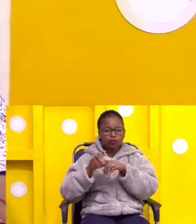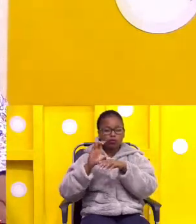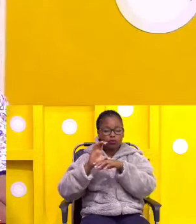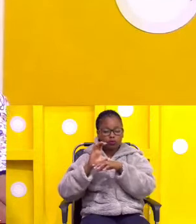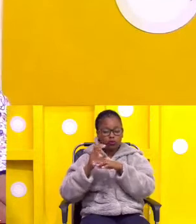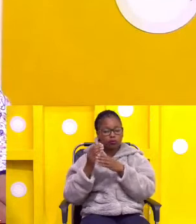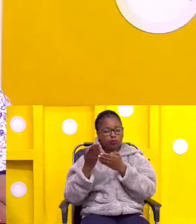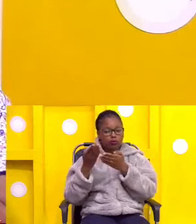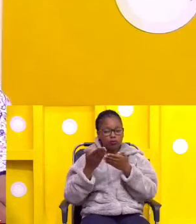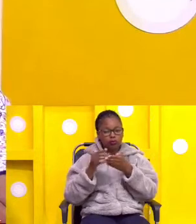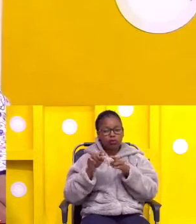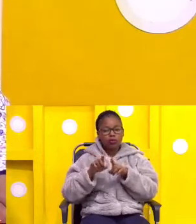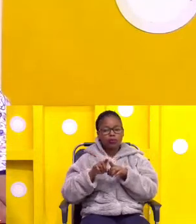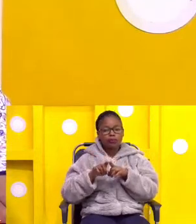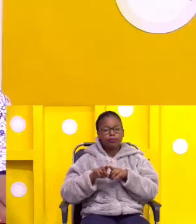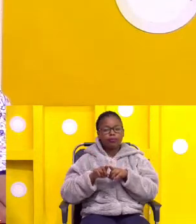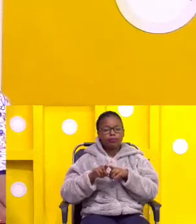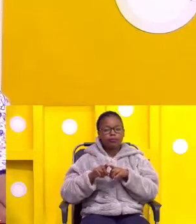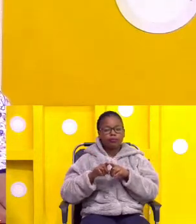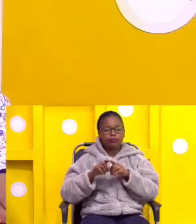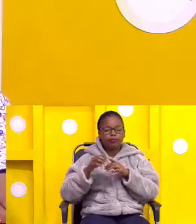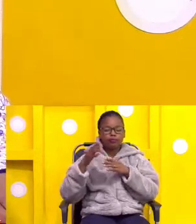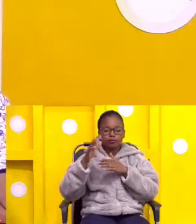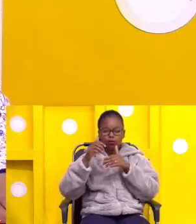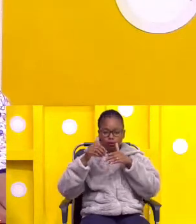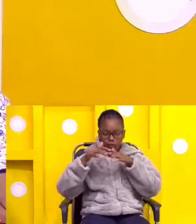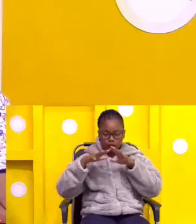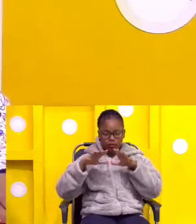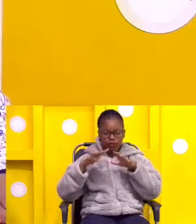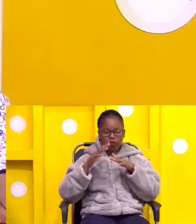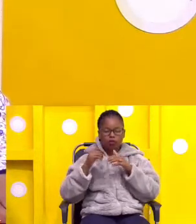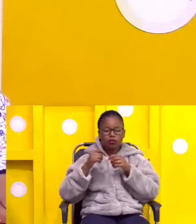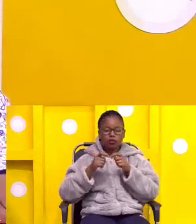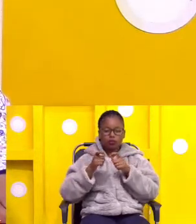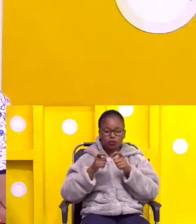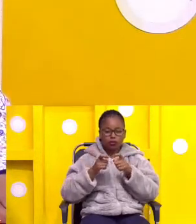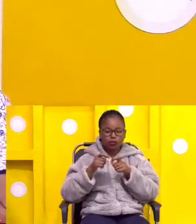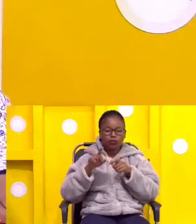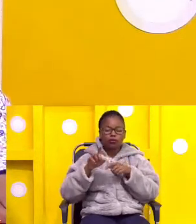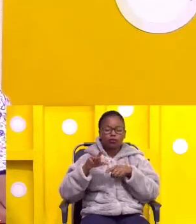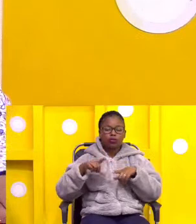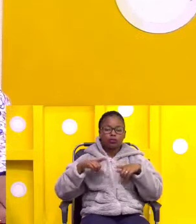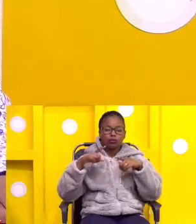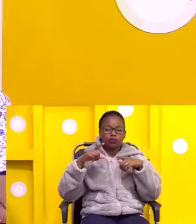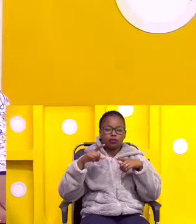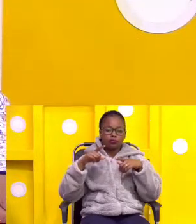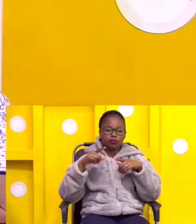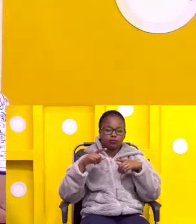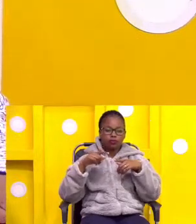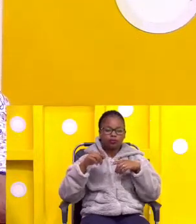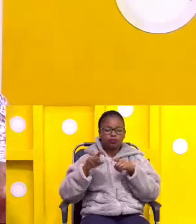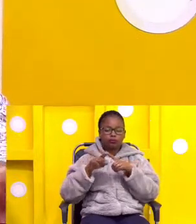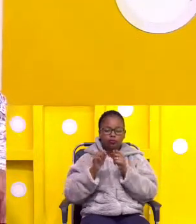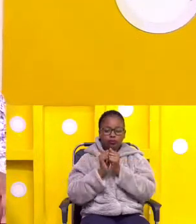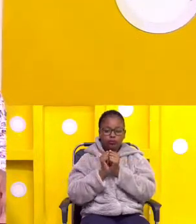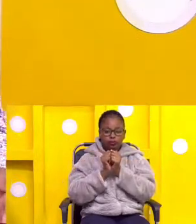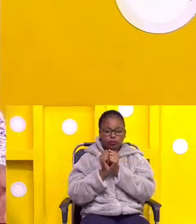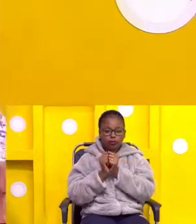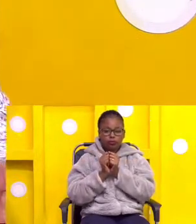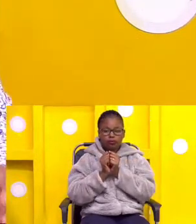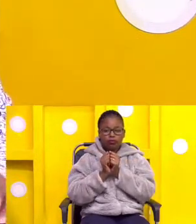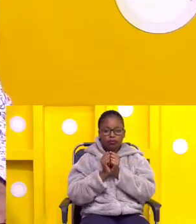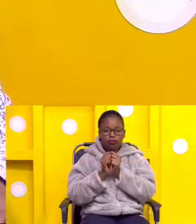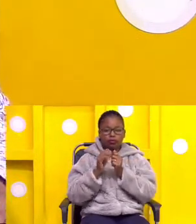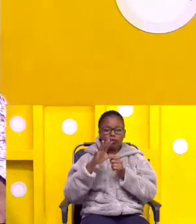Church, mũrata wa Ngai. Ngai amũrathime na amũtoranĩrie. Na Ngai witũ atũre atoranĩte hamwe na inyuĩ,